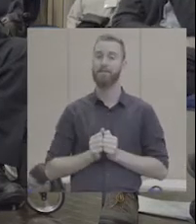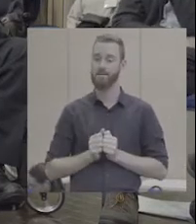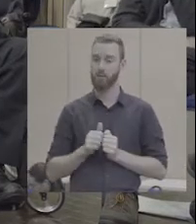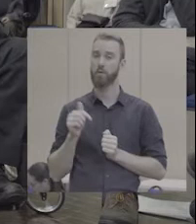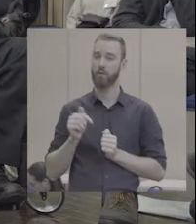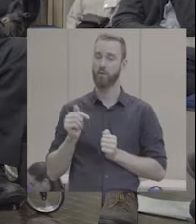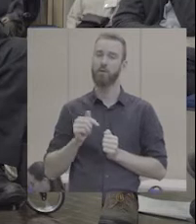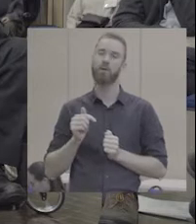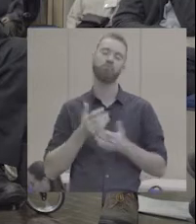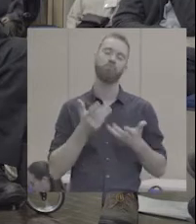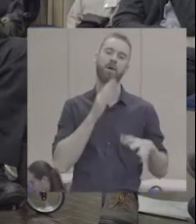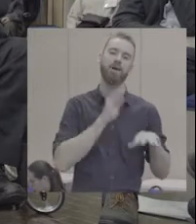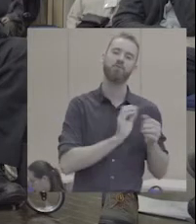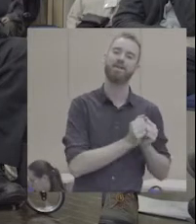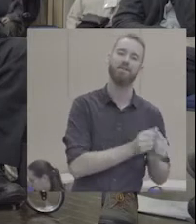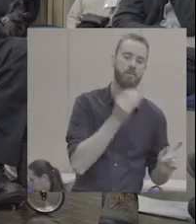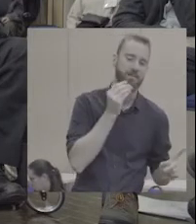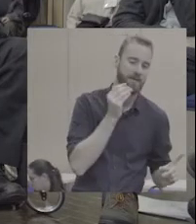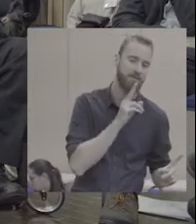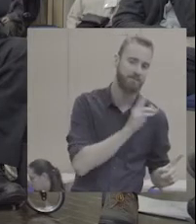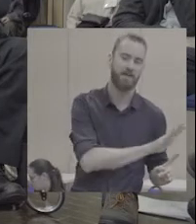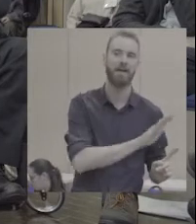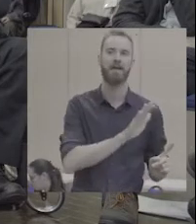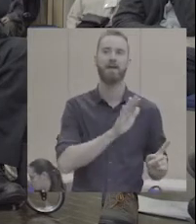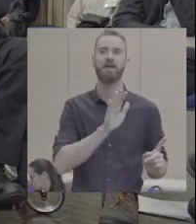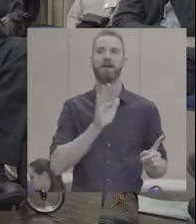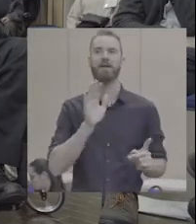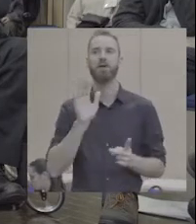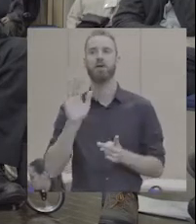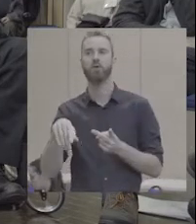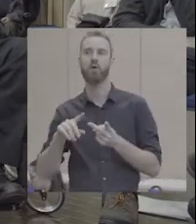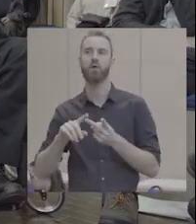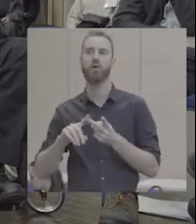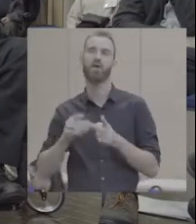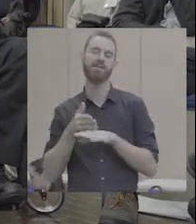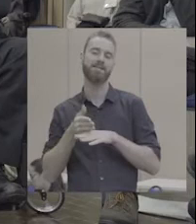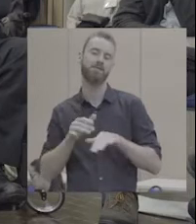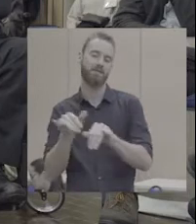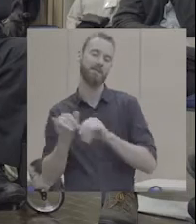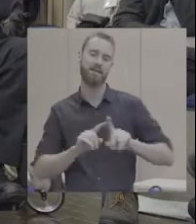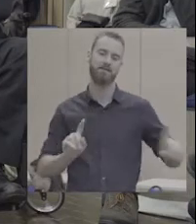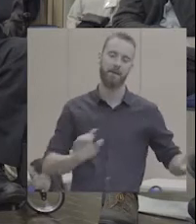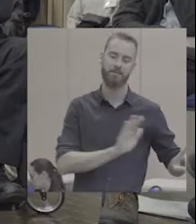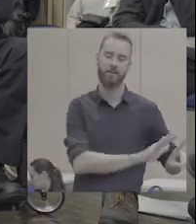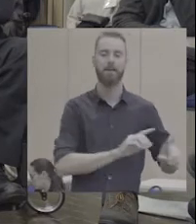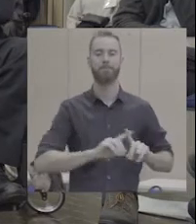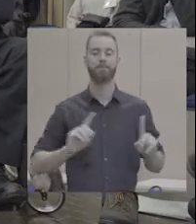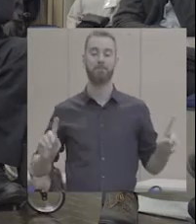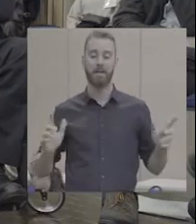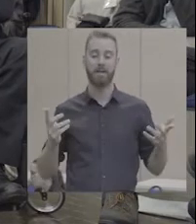justement, là on tombe plus en adaptation de domicile, je suis désolée, qu'en accessibilité universelle, mais